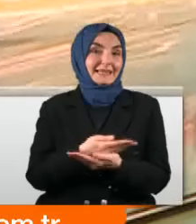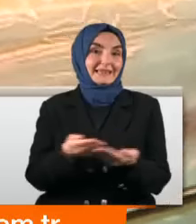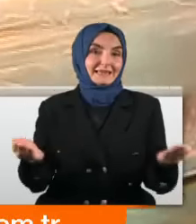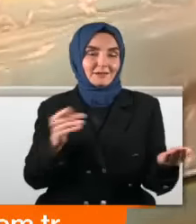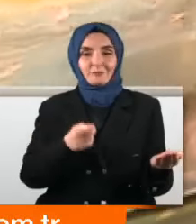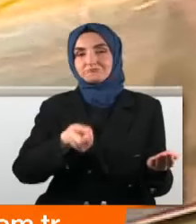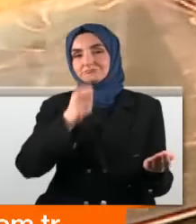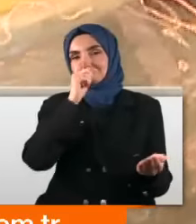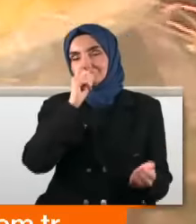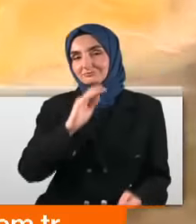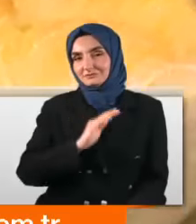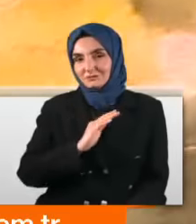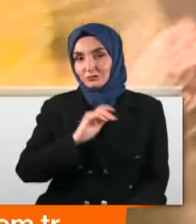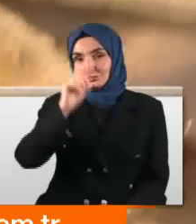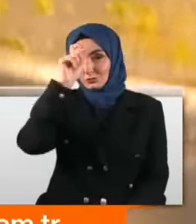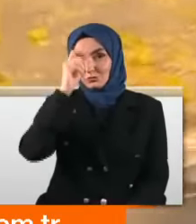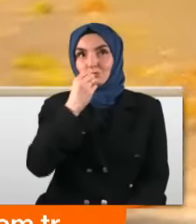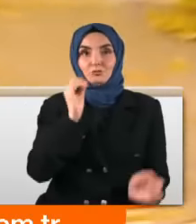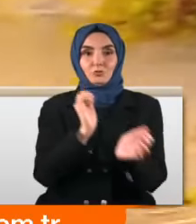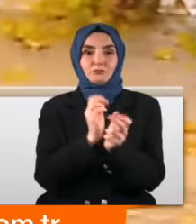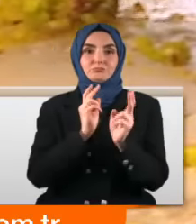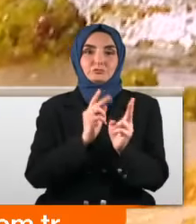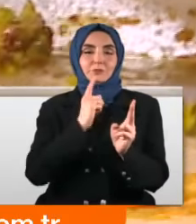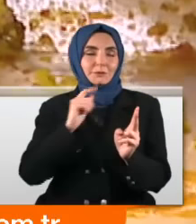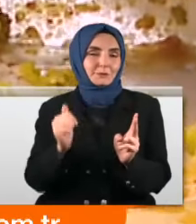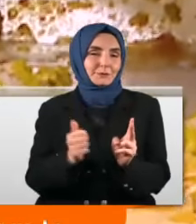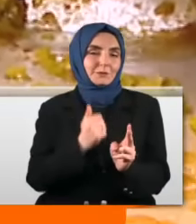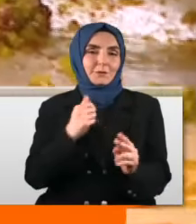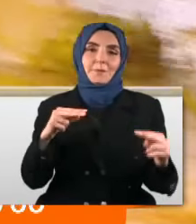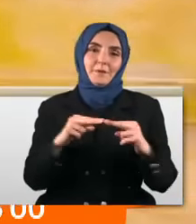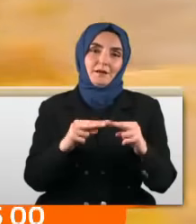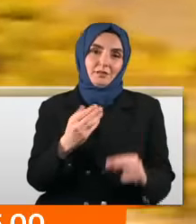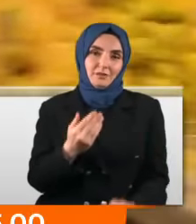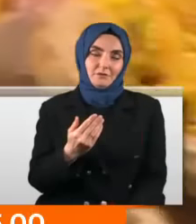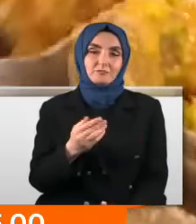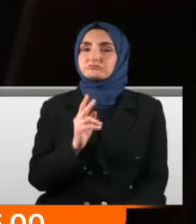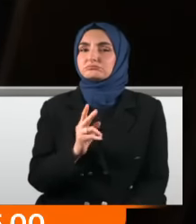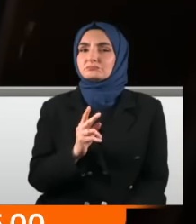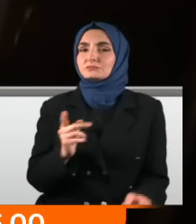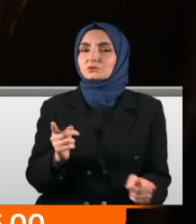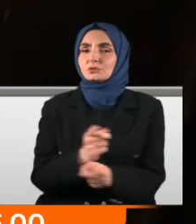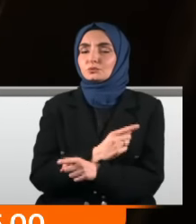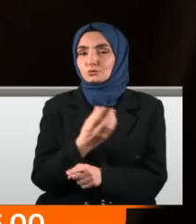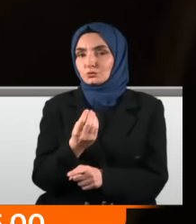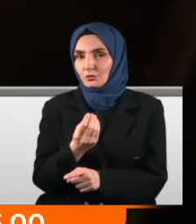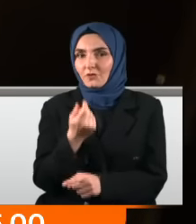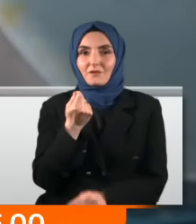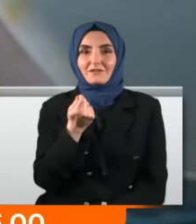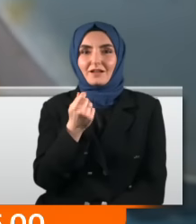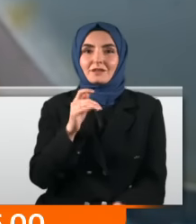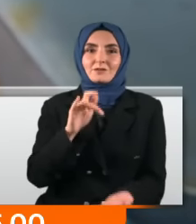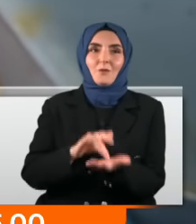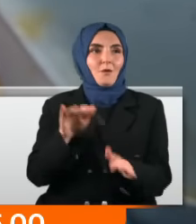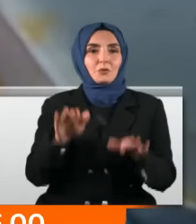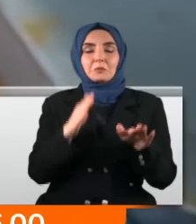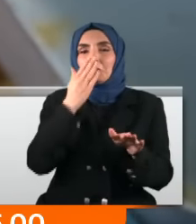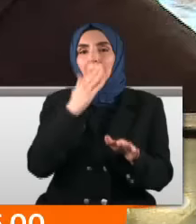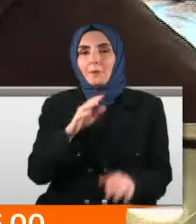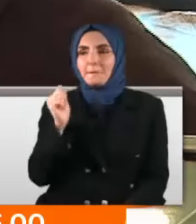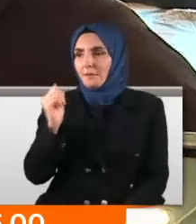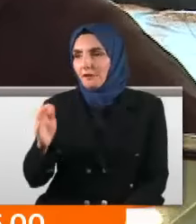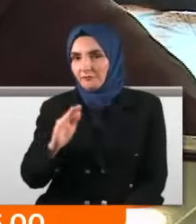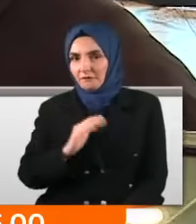Türk mutfağının damak çatlatan lezzeti baklava. Çeşidi çok, fiyatınınsa bir ortalaması yok. Ya çok pahalı ya da çok çok